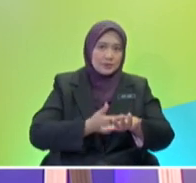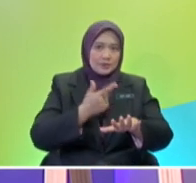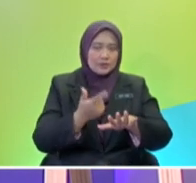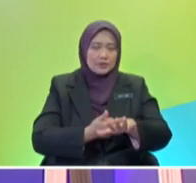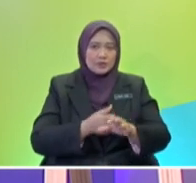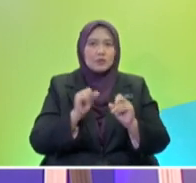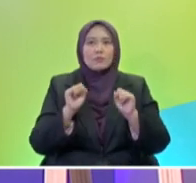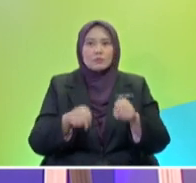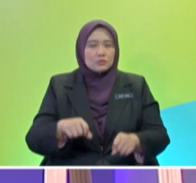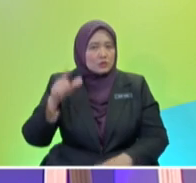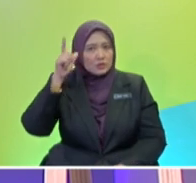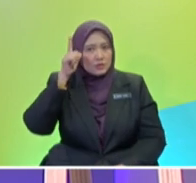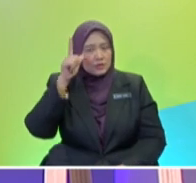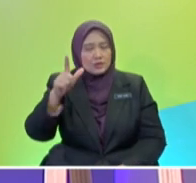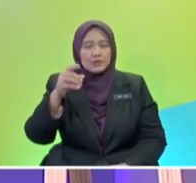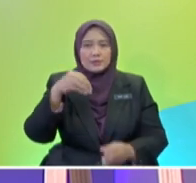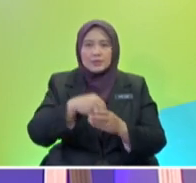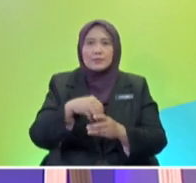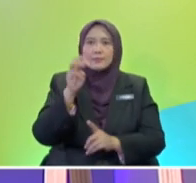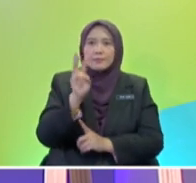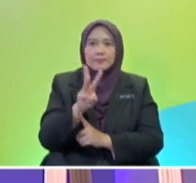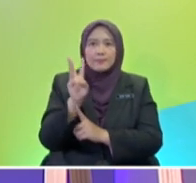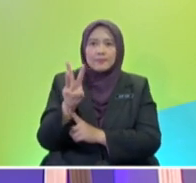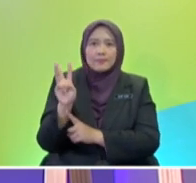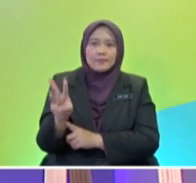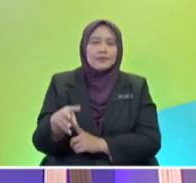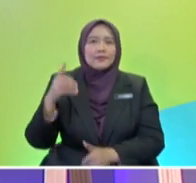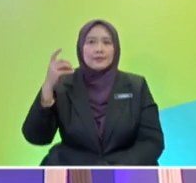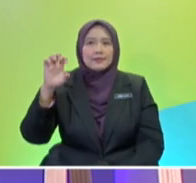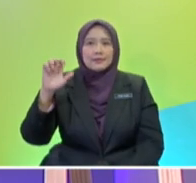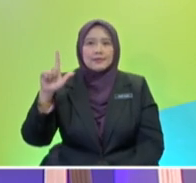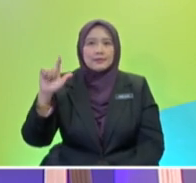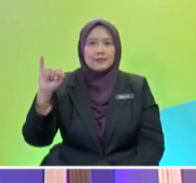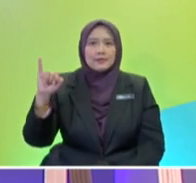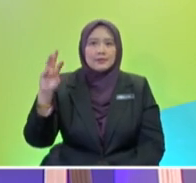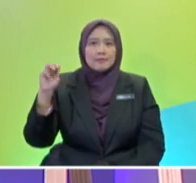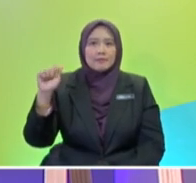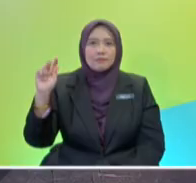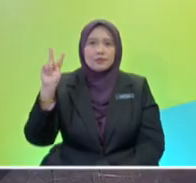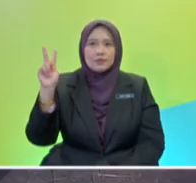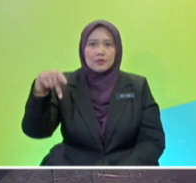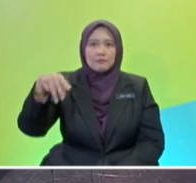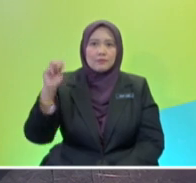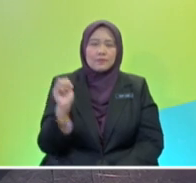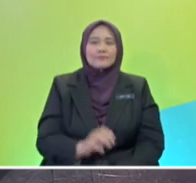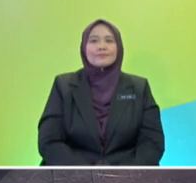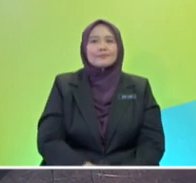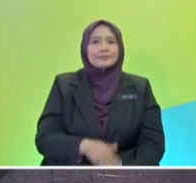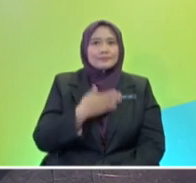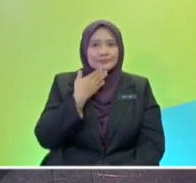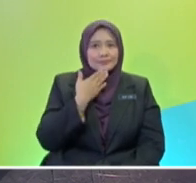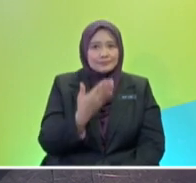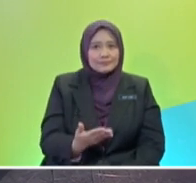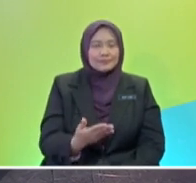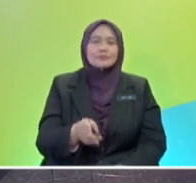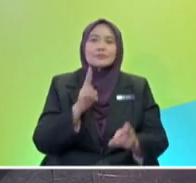pelajari pada hari ini bolehlah mengunjungi portel delima GTM Baiklah terima kasih saya ucapkan